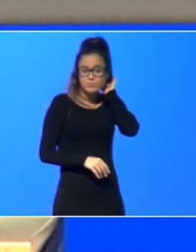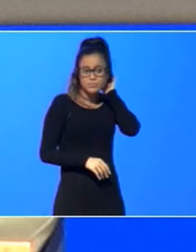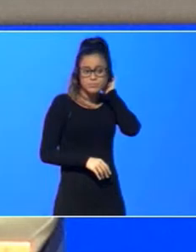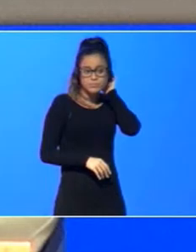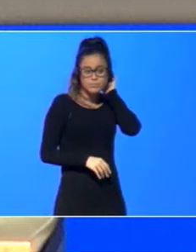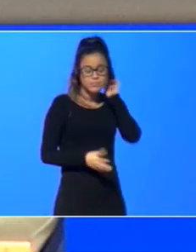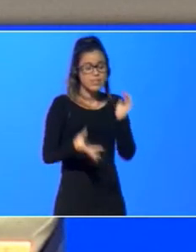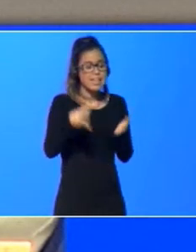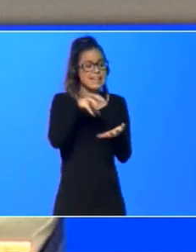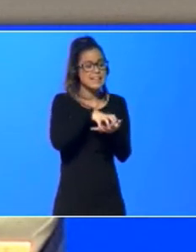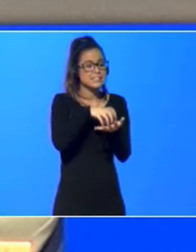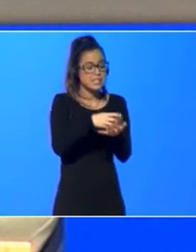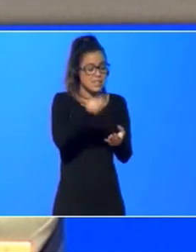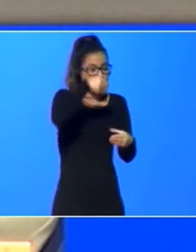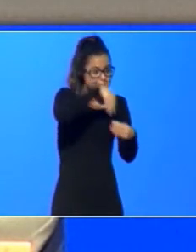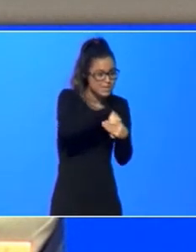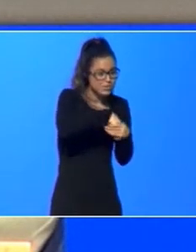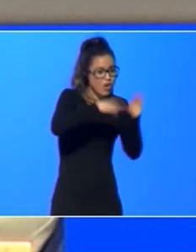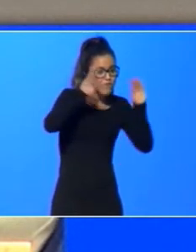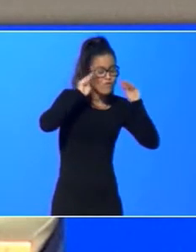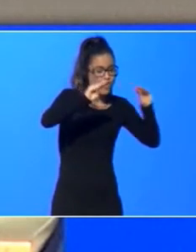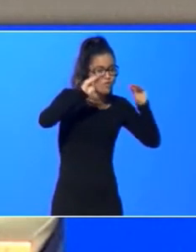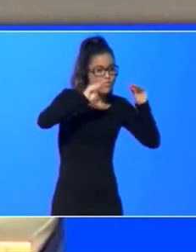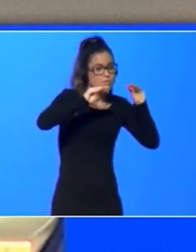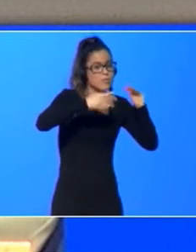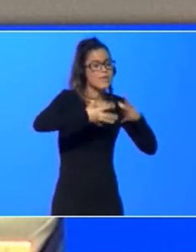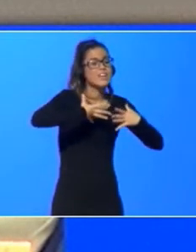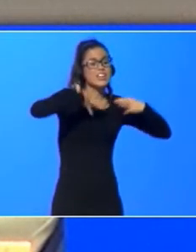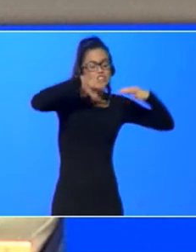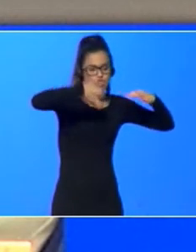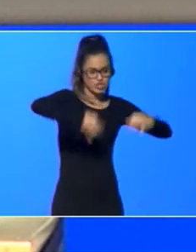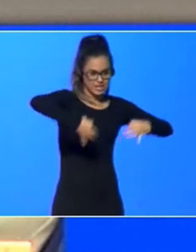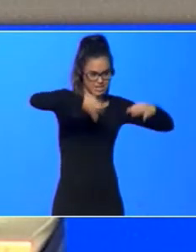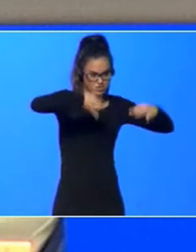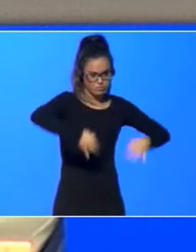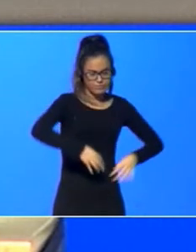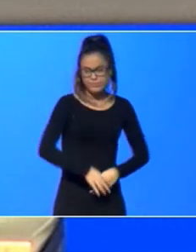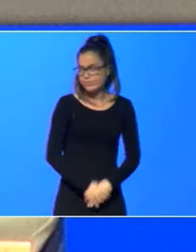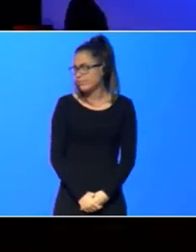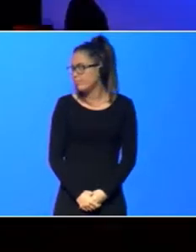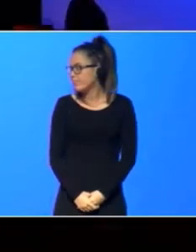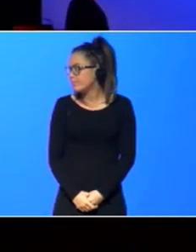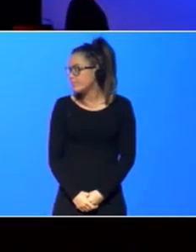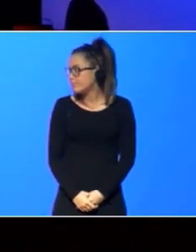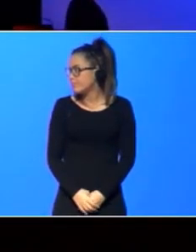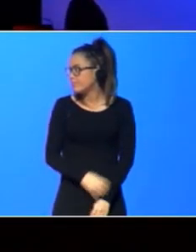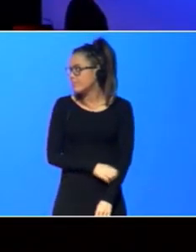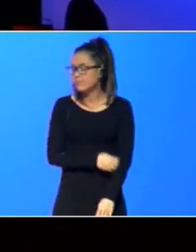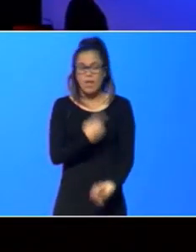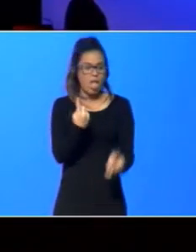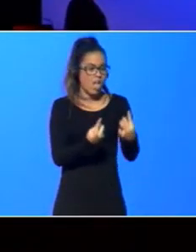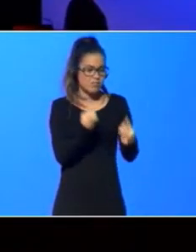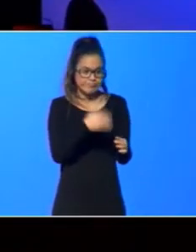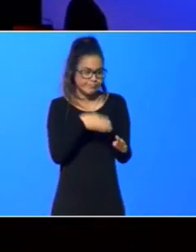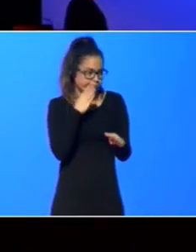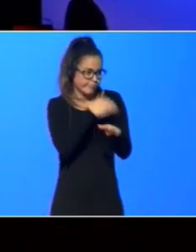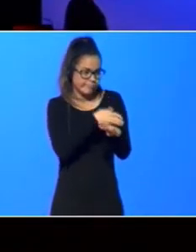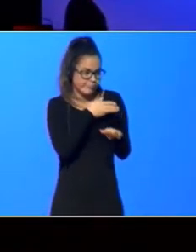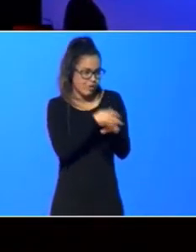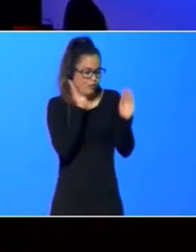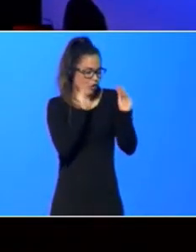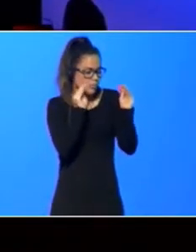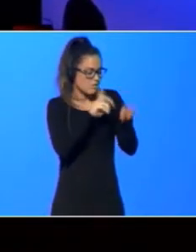bertan formazioa, baina serioan hartzea, batzuk ez dira joaten, formazio orduan,